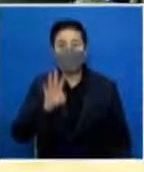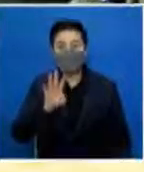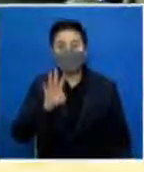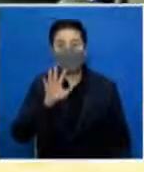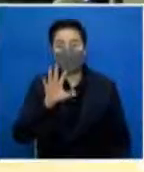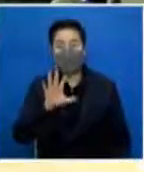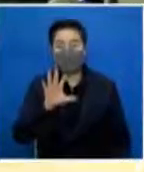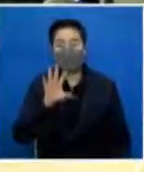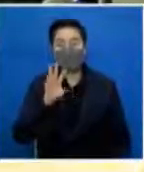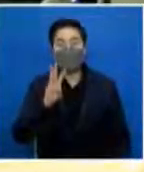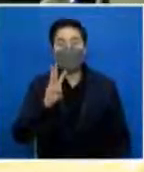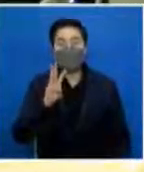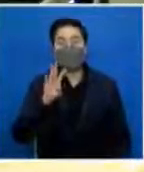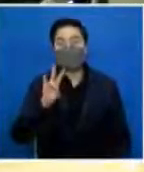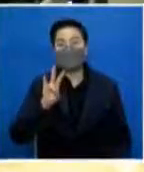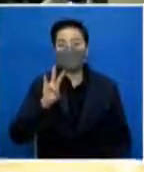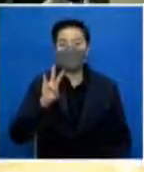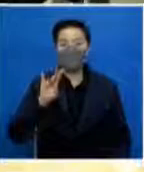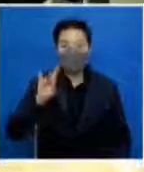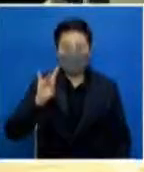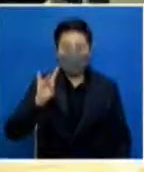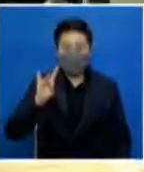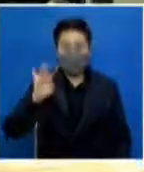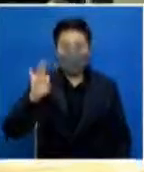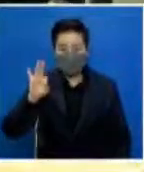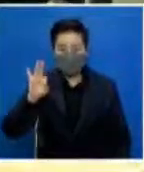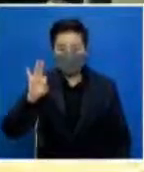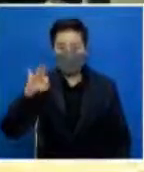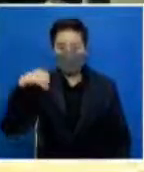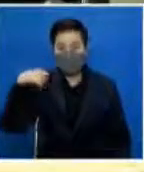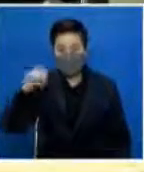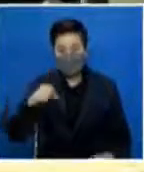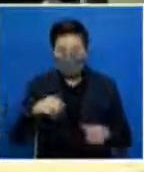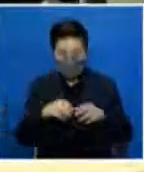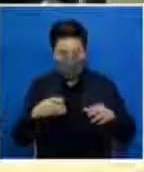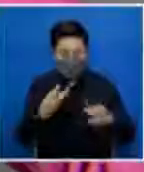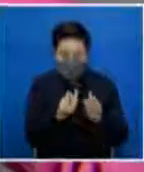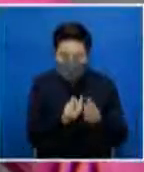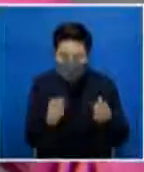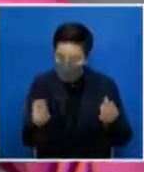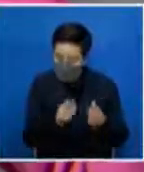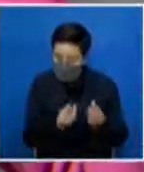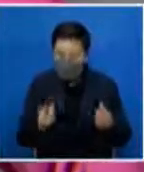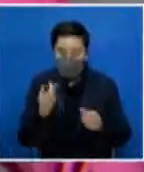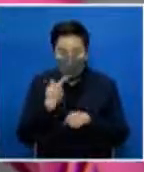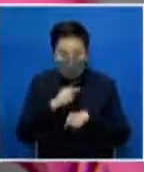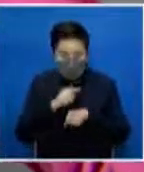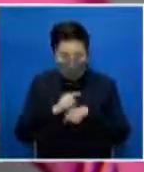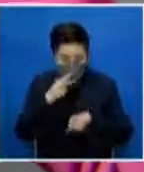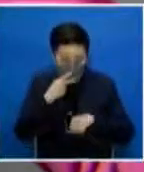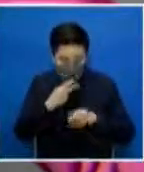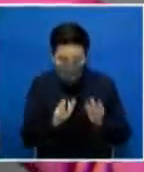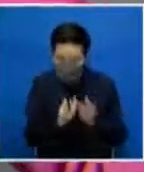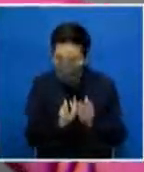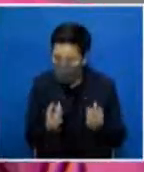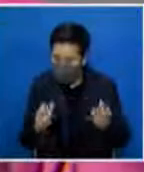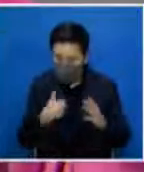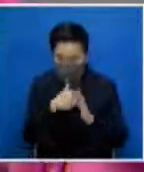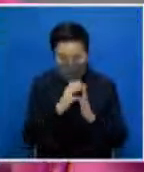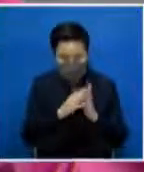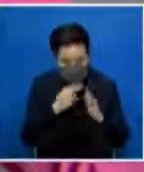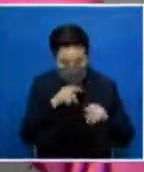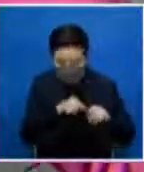5 6 7 8 9และ10ให้ประธานกรรมการตรวจสอบว่ามีหมายเลขครบถ้วน